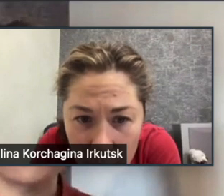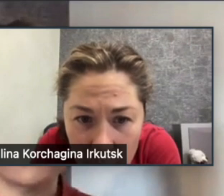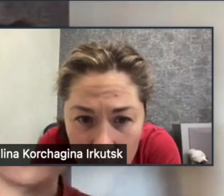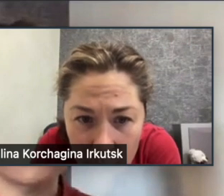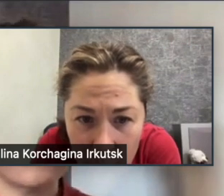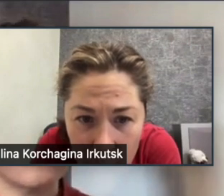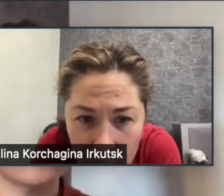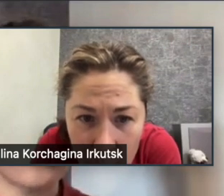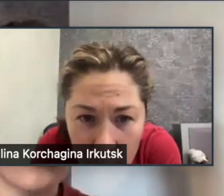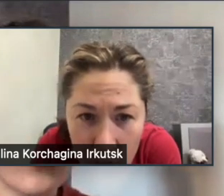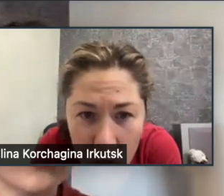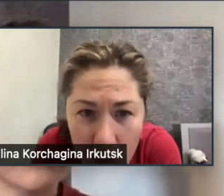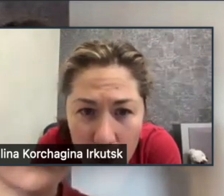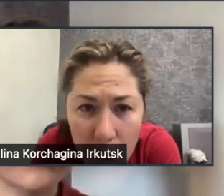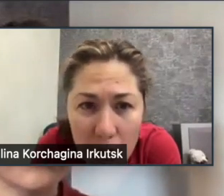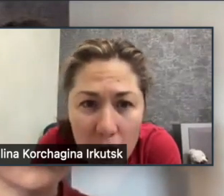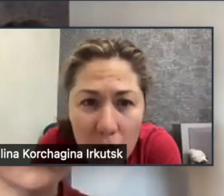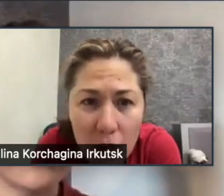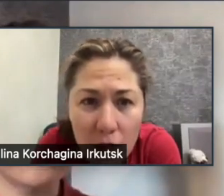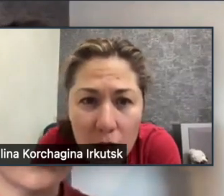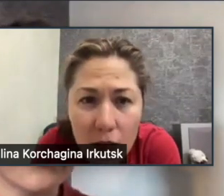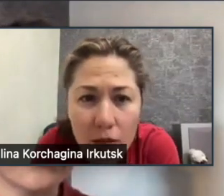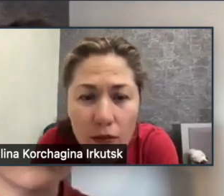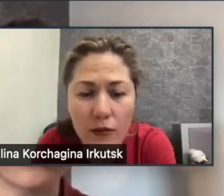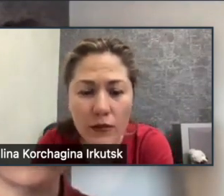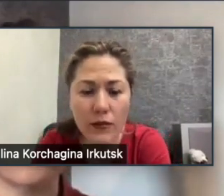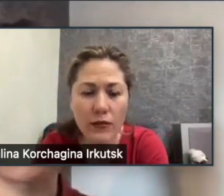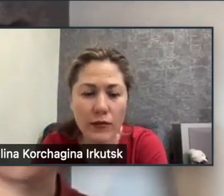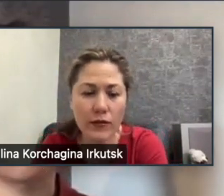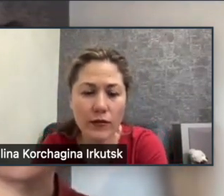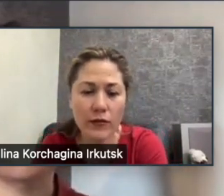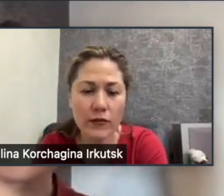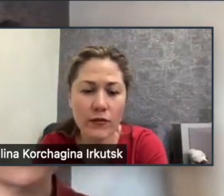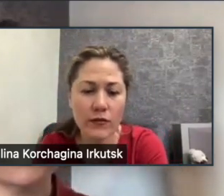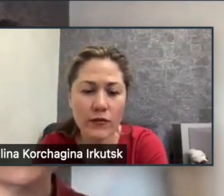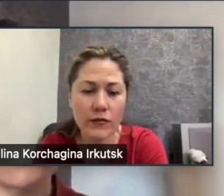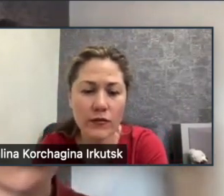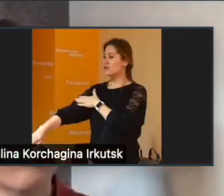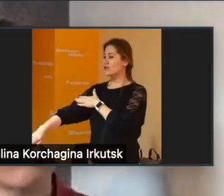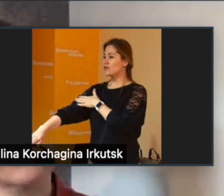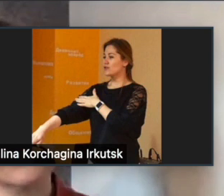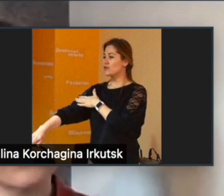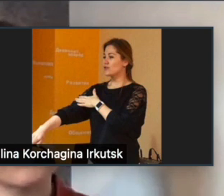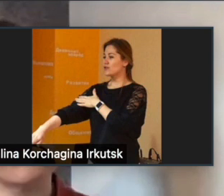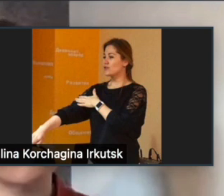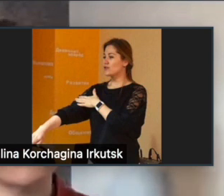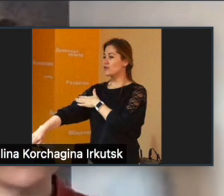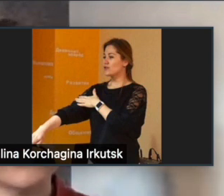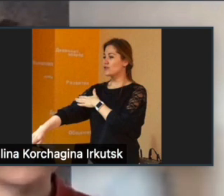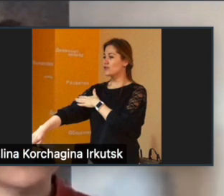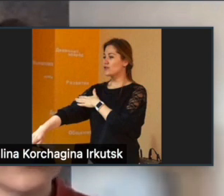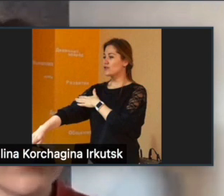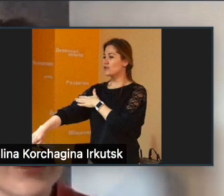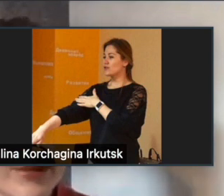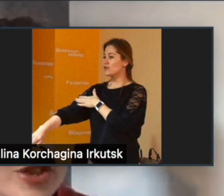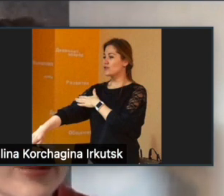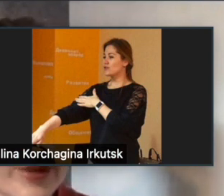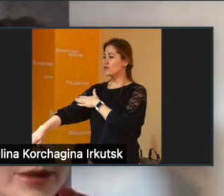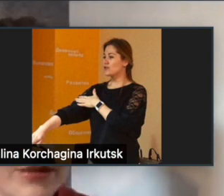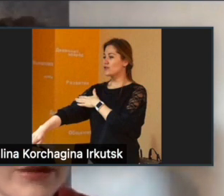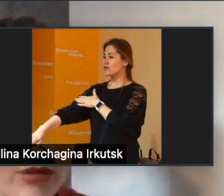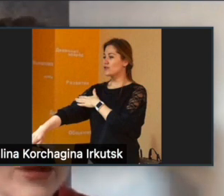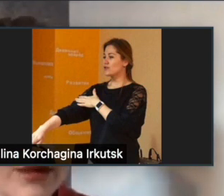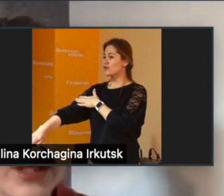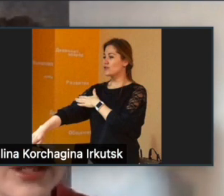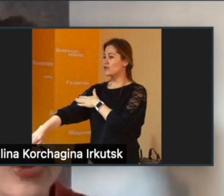она испытала сильный шок, это был сильный удар для нее, когда она узнала, что у отца и у мамы